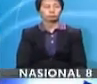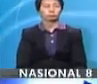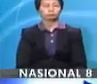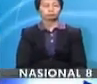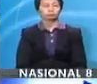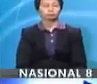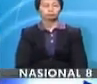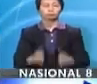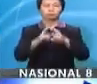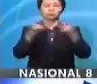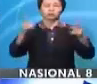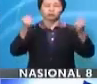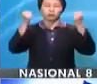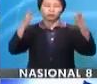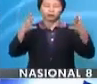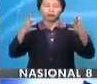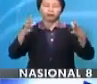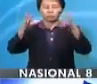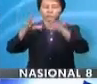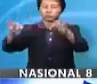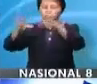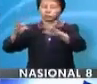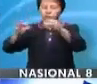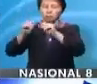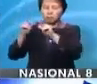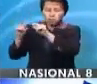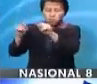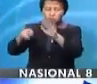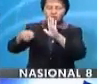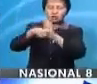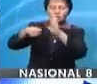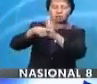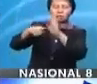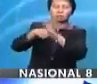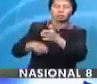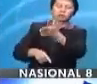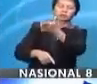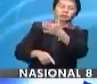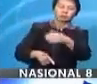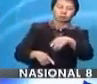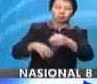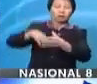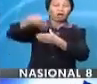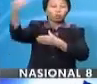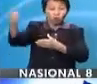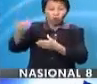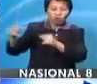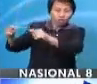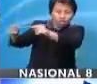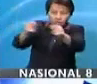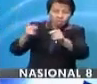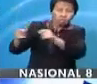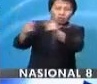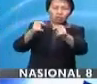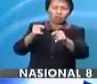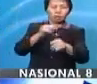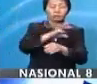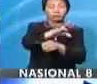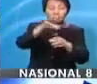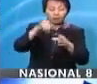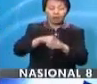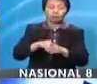Terlalu banyak cerita-cerita negatif yang jadi putaran di luar, termasuk dalam